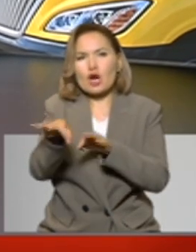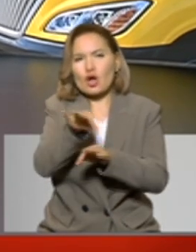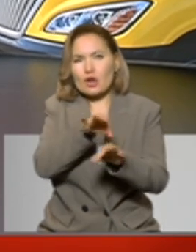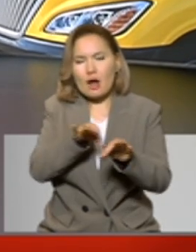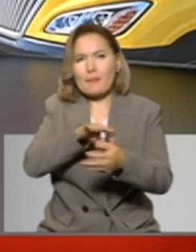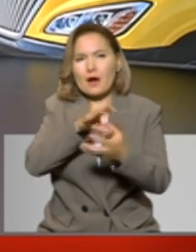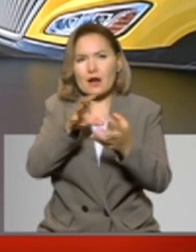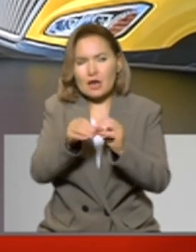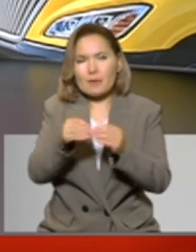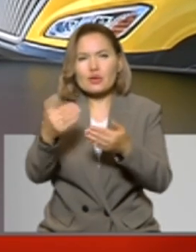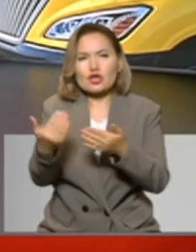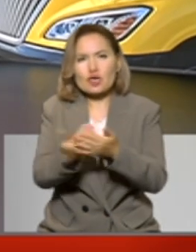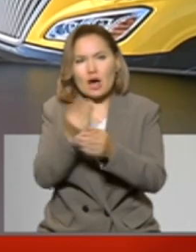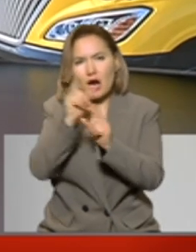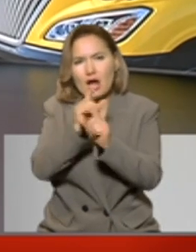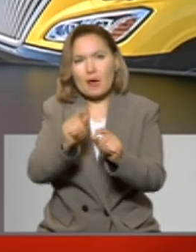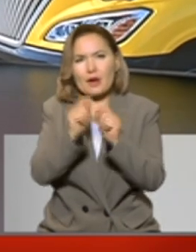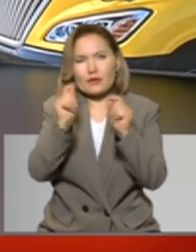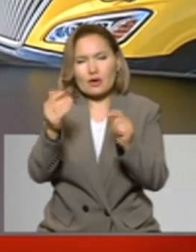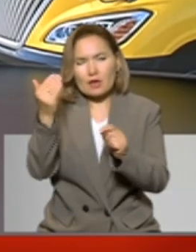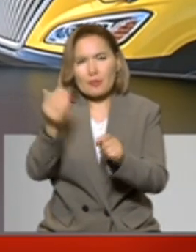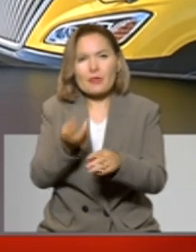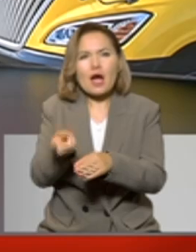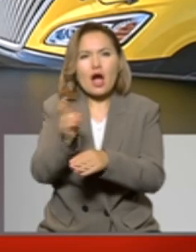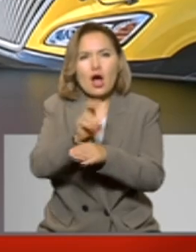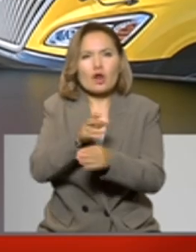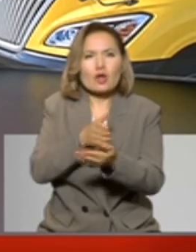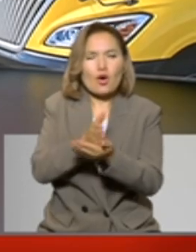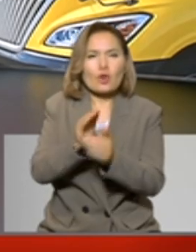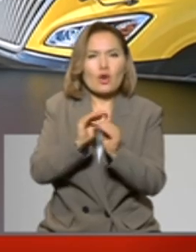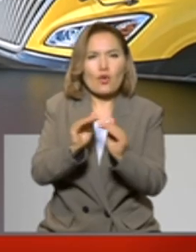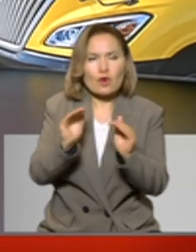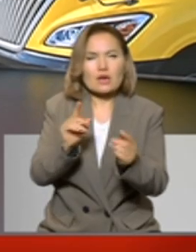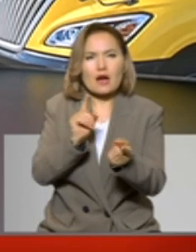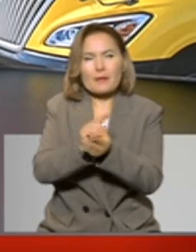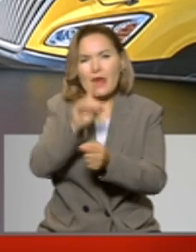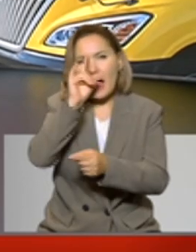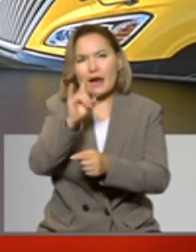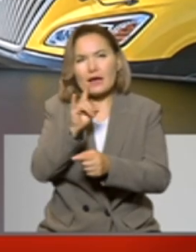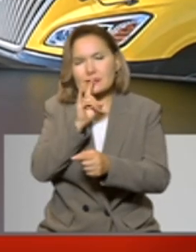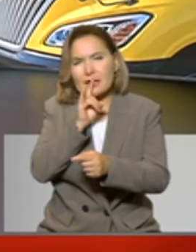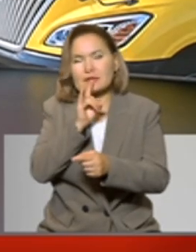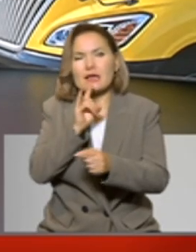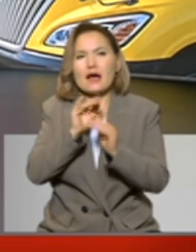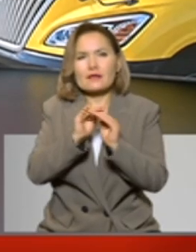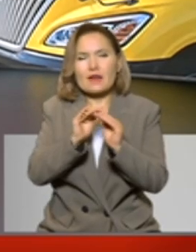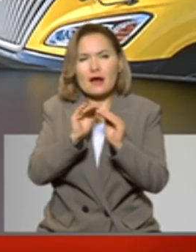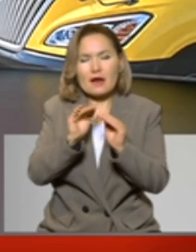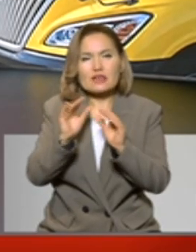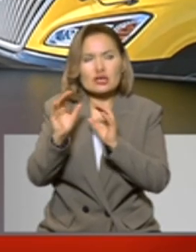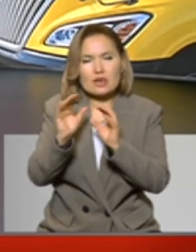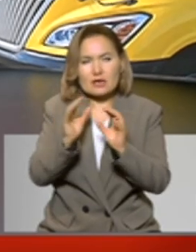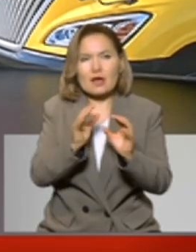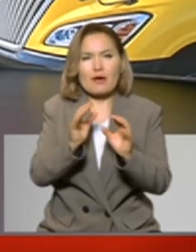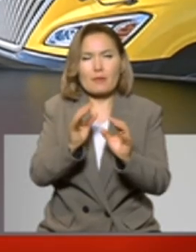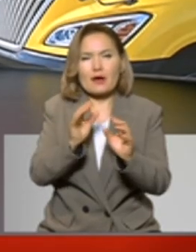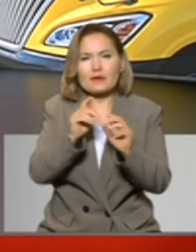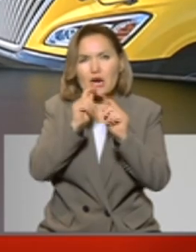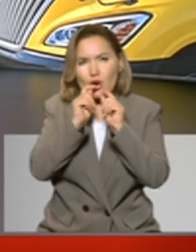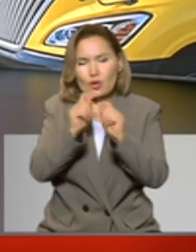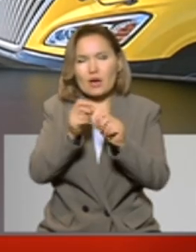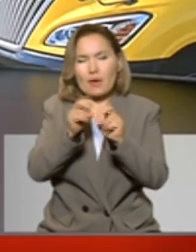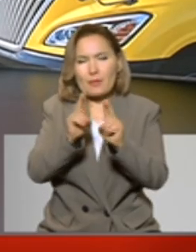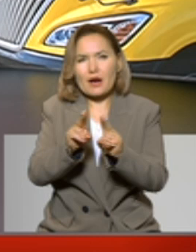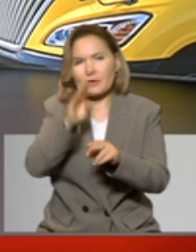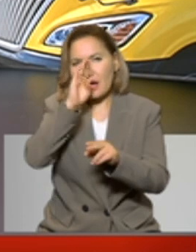стандарттарына сай бой көтерген білім ошағында болып, оқушыларға Қазақстанда жасалған автобуспен өзінің әке туралы ой толғау